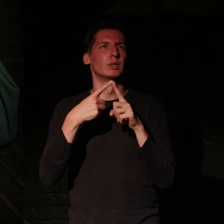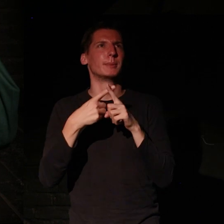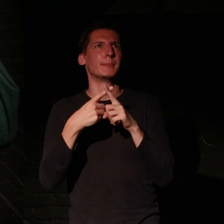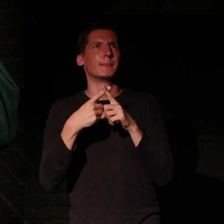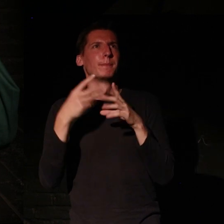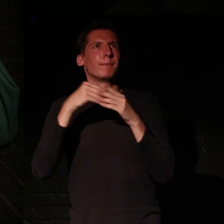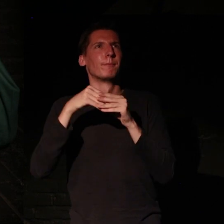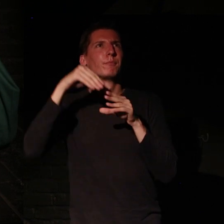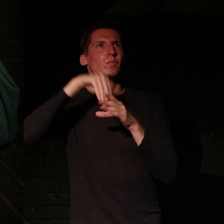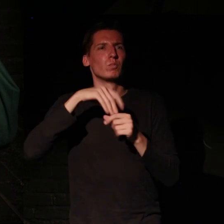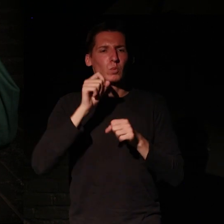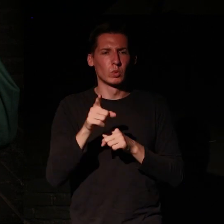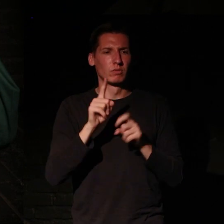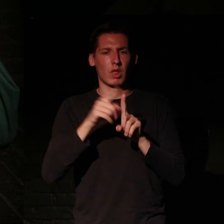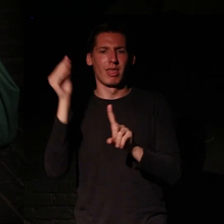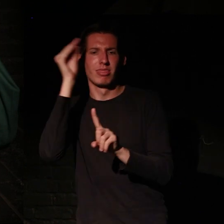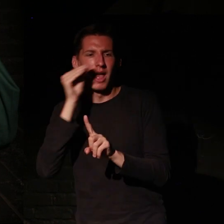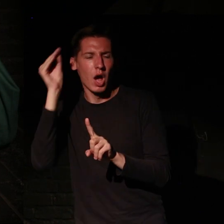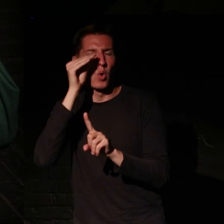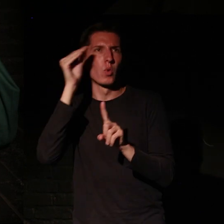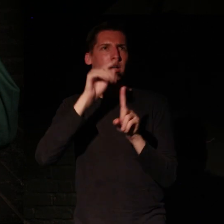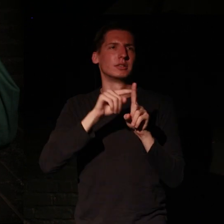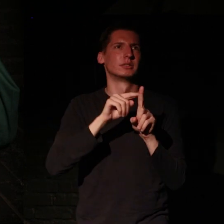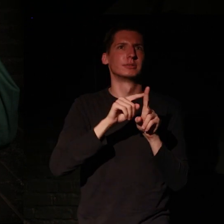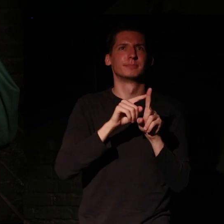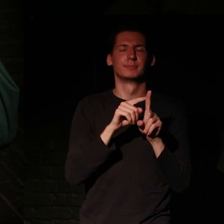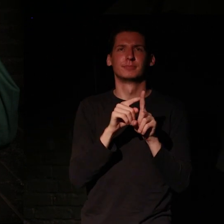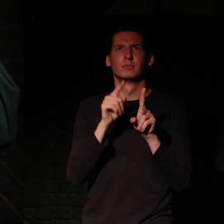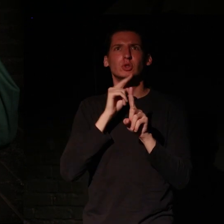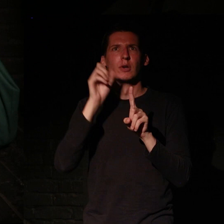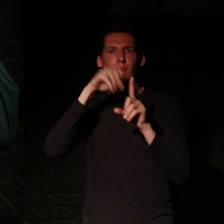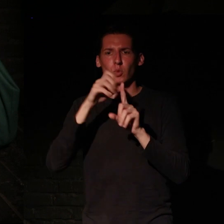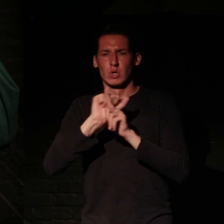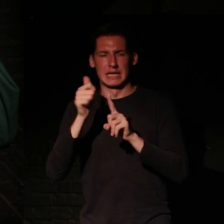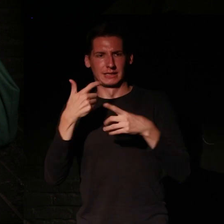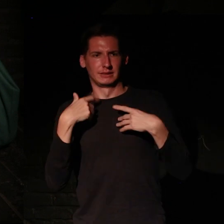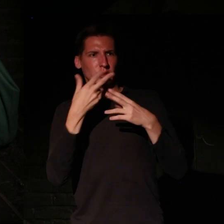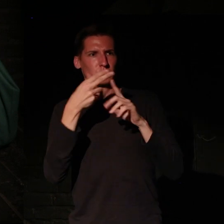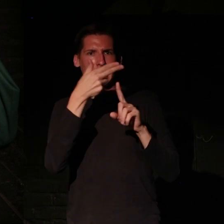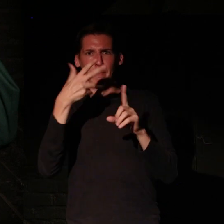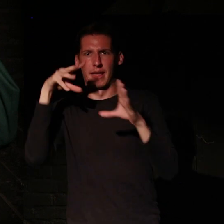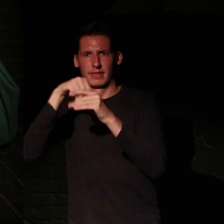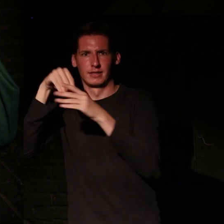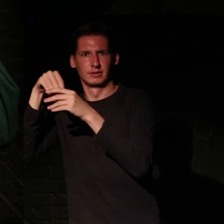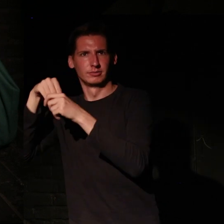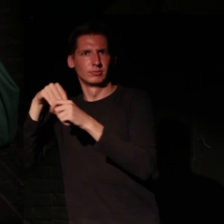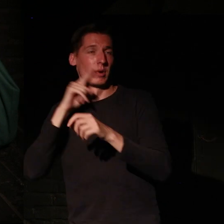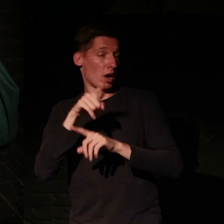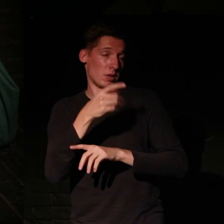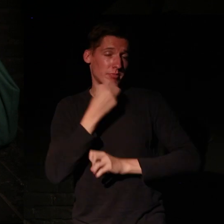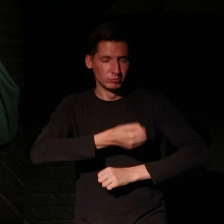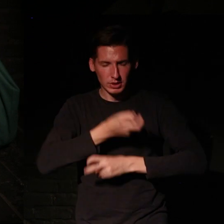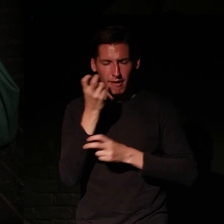tak sprawiającym, że nauka, że biblistyka żyje. Ale to jest niezwykle, niezwykle istotne,